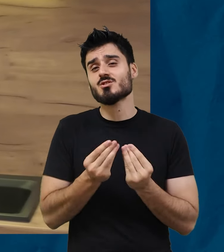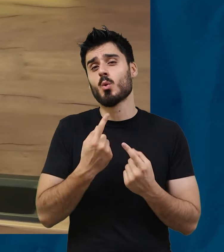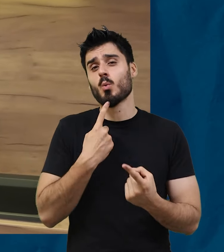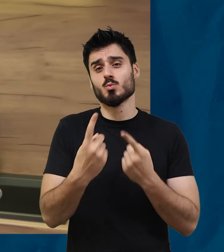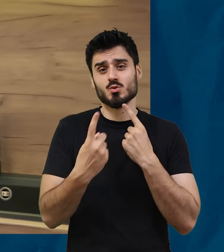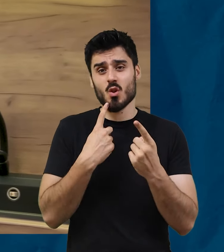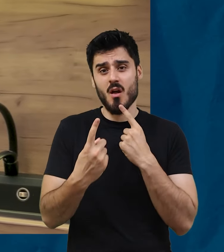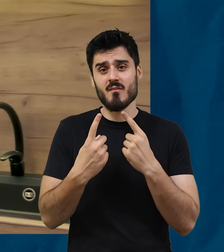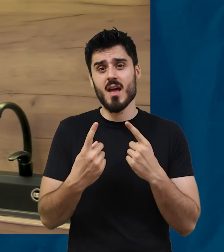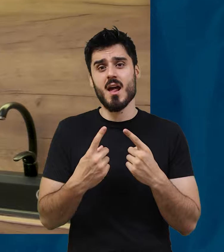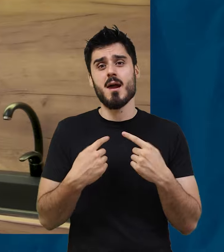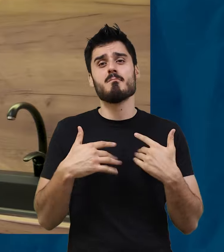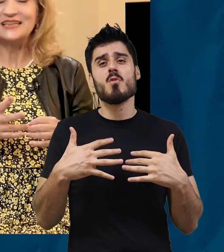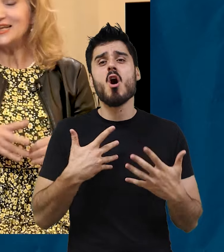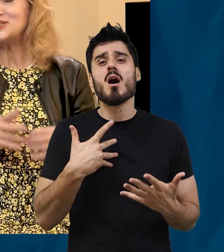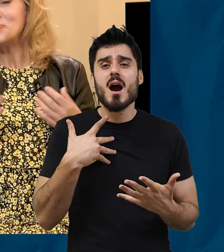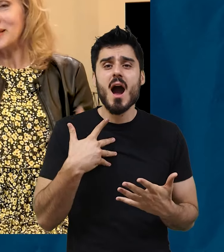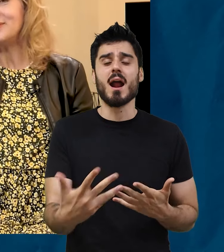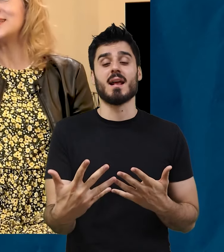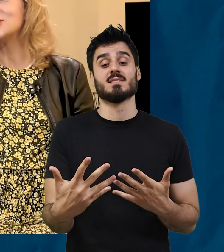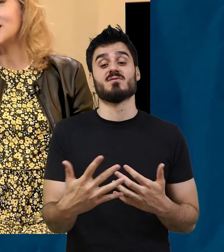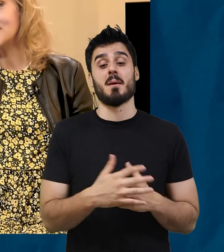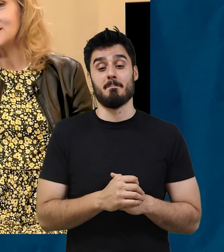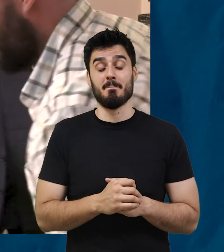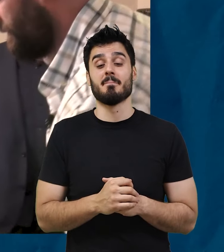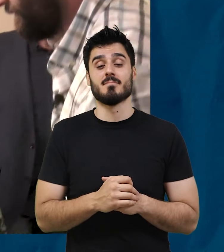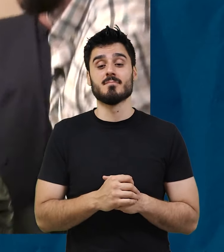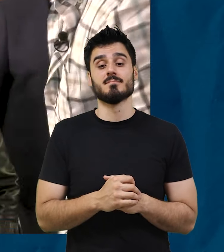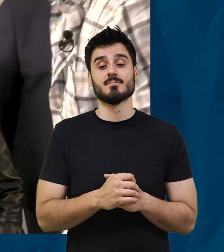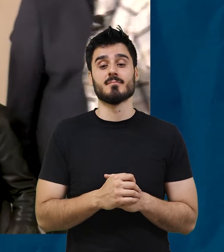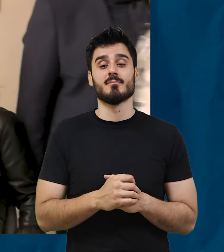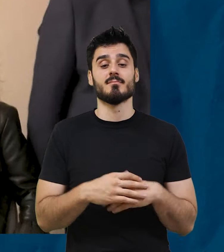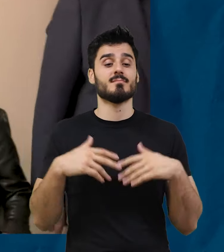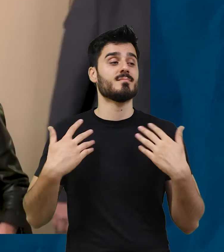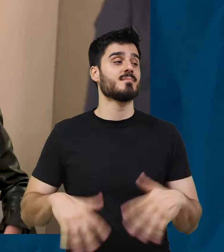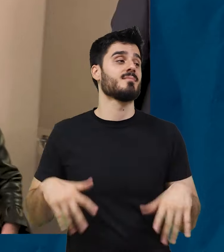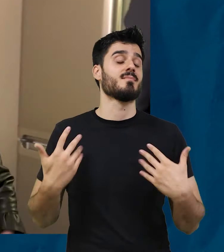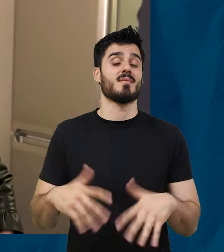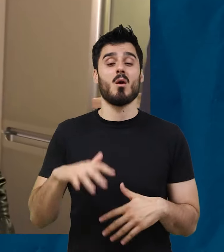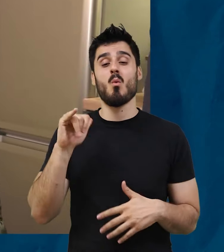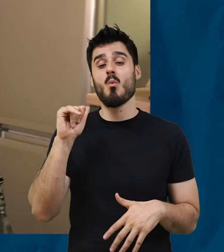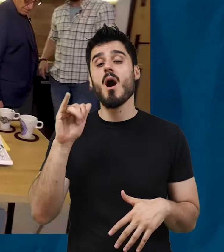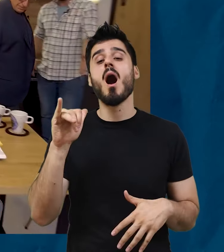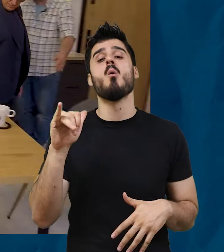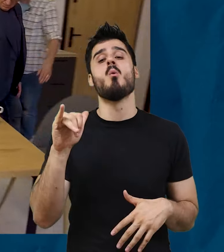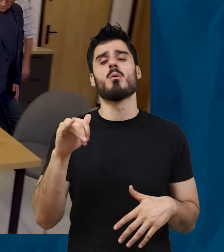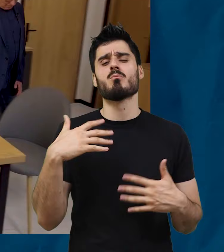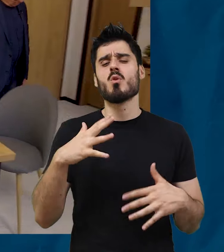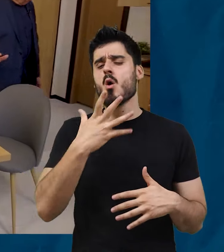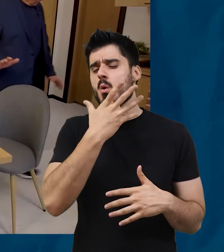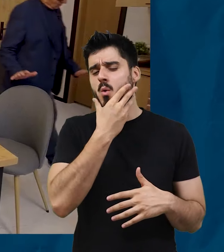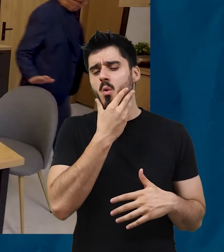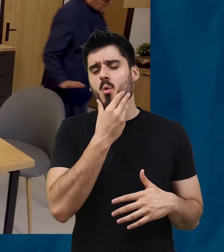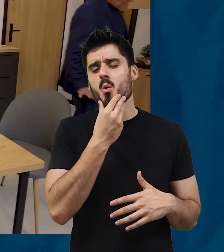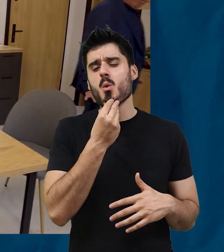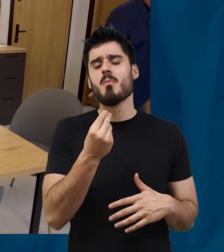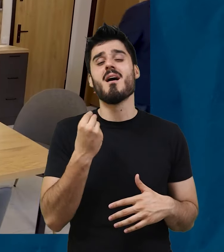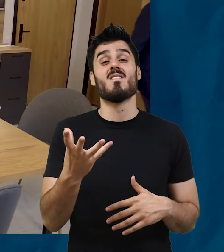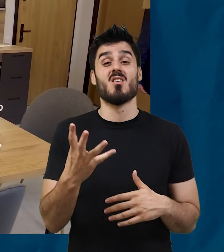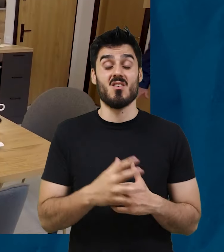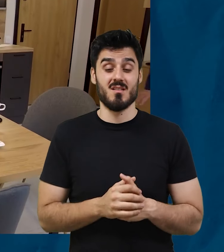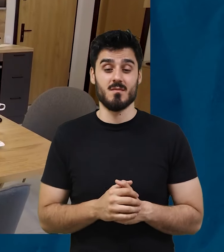добре, много ми харесва. Наистина, детайлите правят нещата. Вау! Е, господин, много е хубаво да са ти